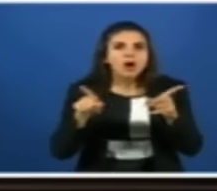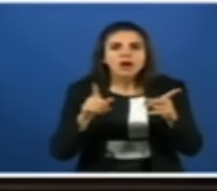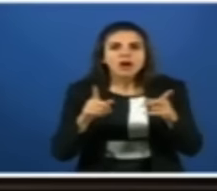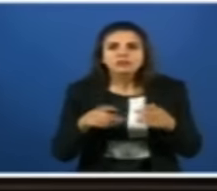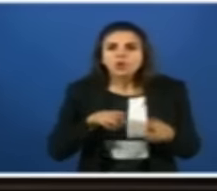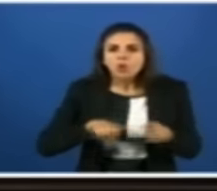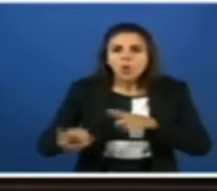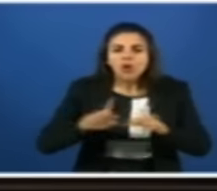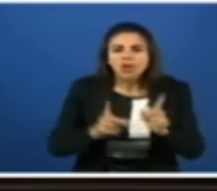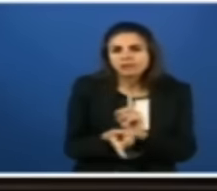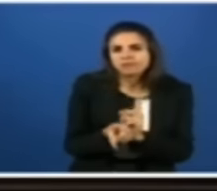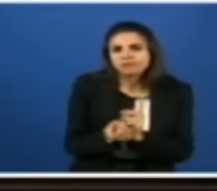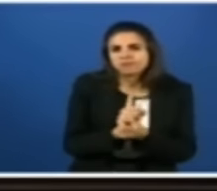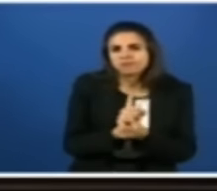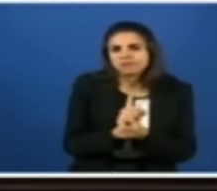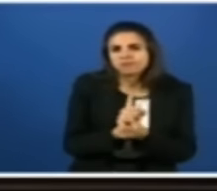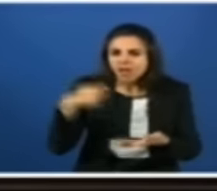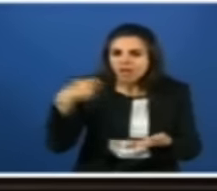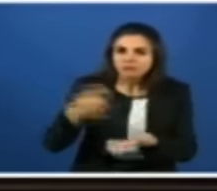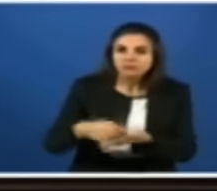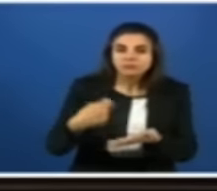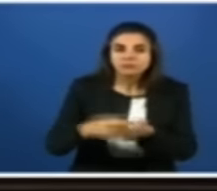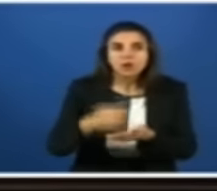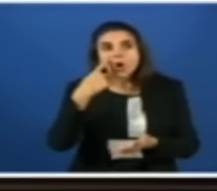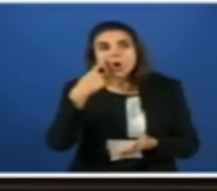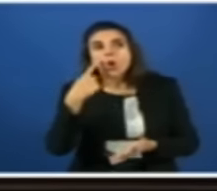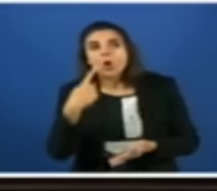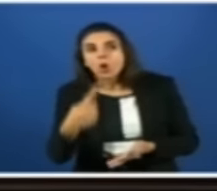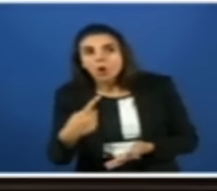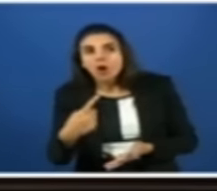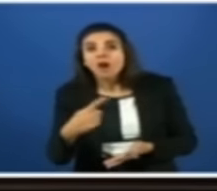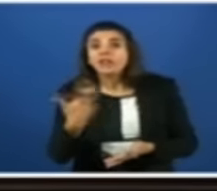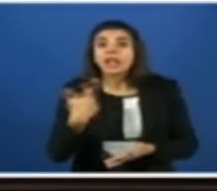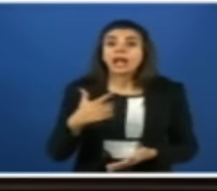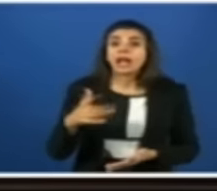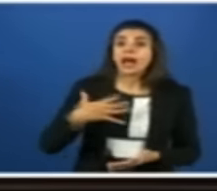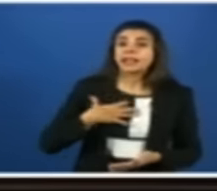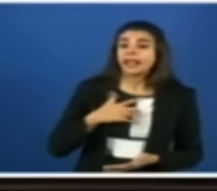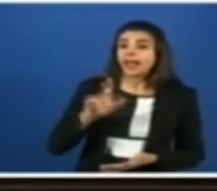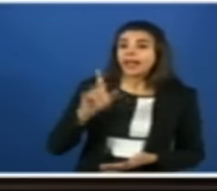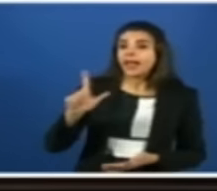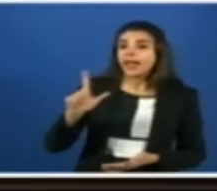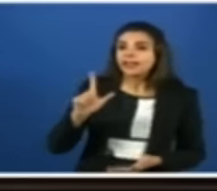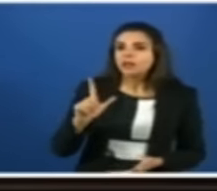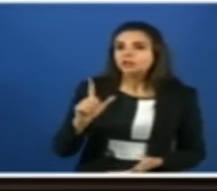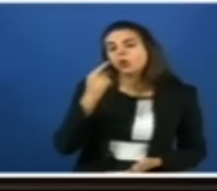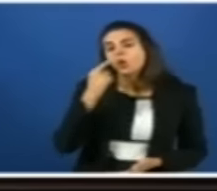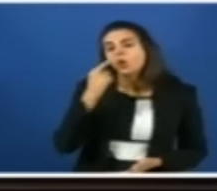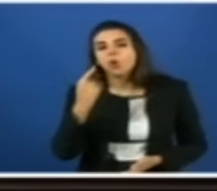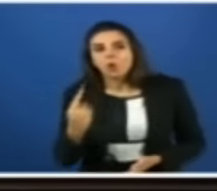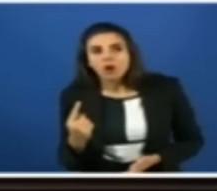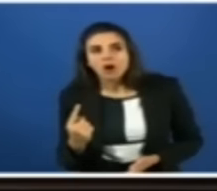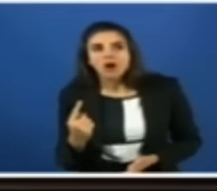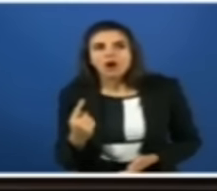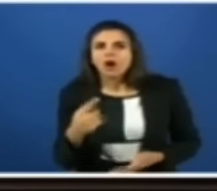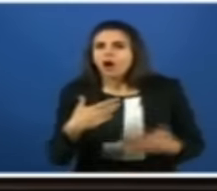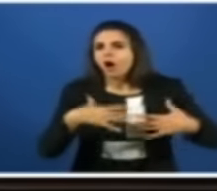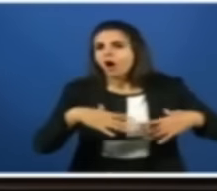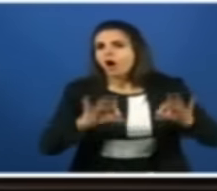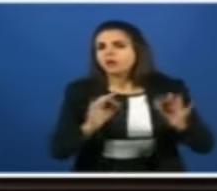türlü yatırım için, yatırımın ihtiyacı olan finansman için